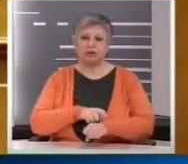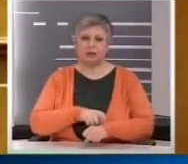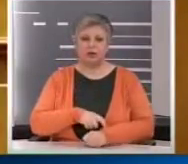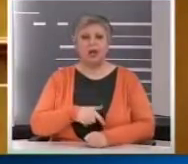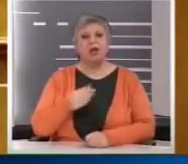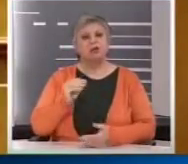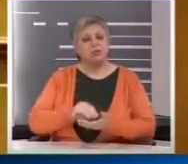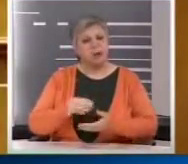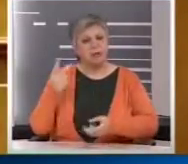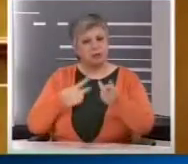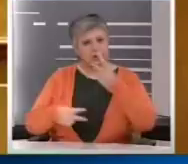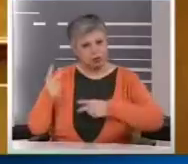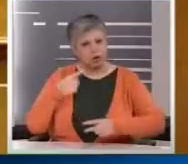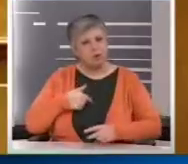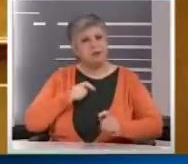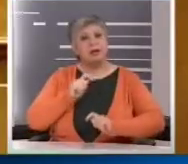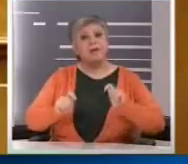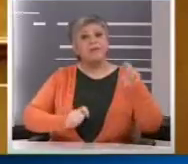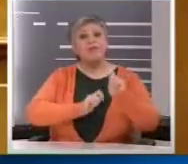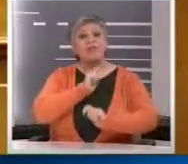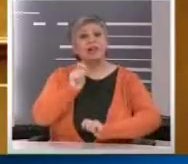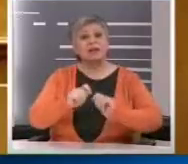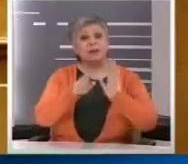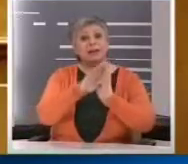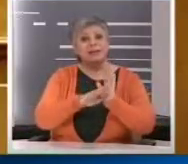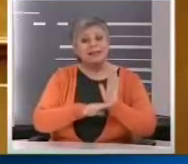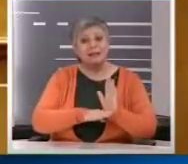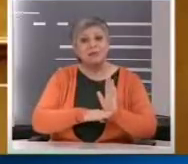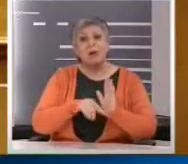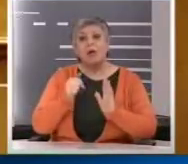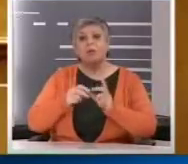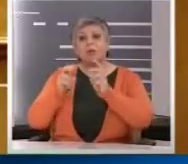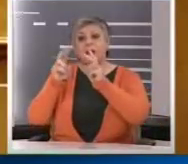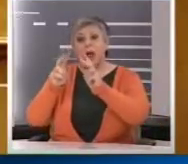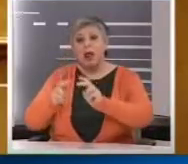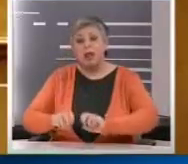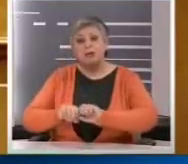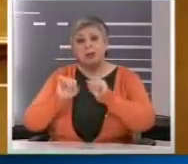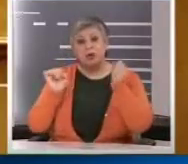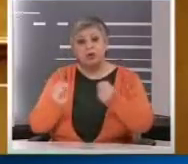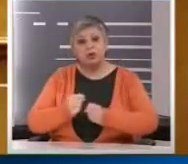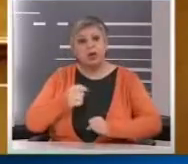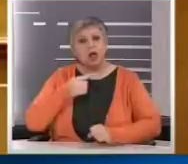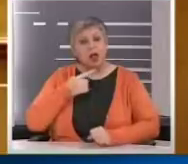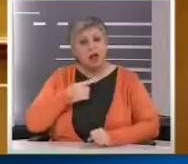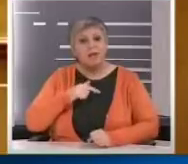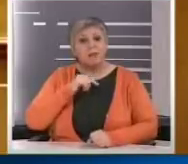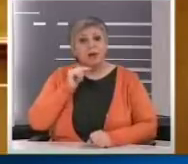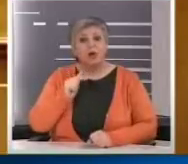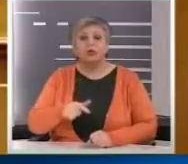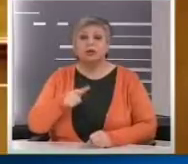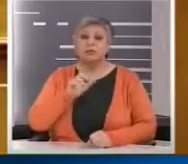σύστημα που το παρουσίασε και το ελεγκτικό συνέδριο σαν πρότυπο τρόπο εκαθάρισης σε πανευρωπαϊκό